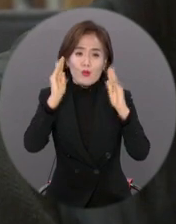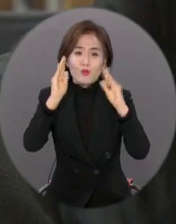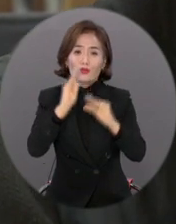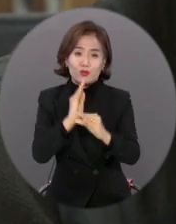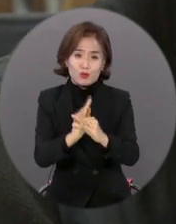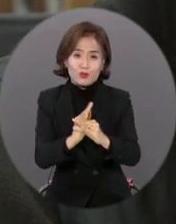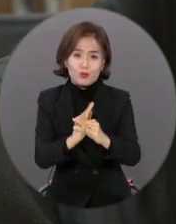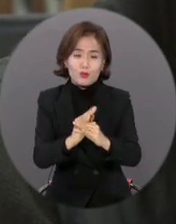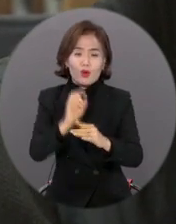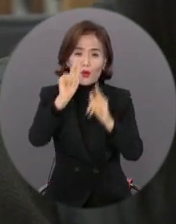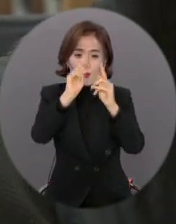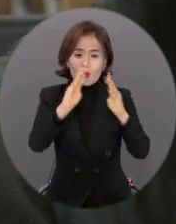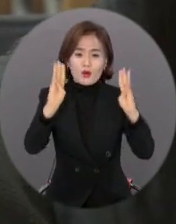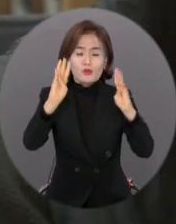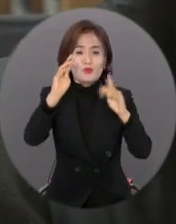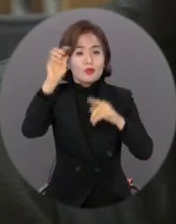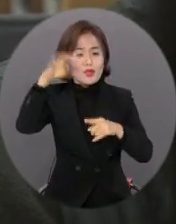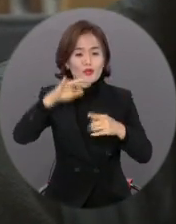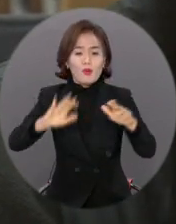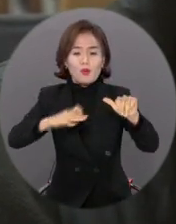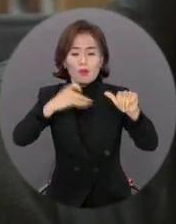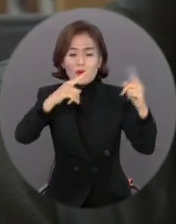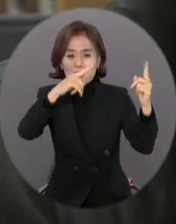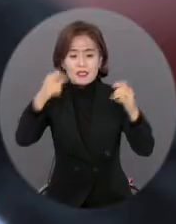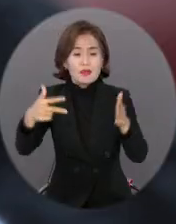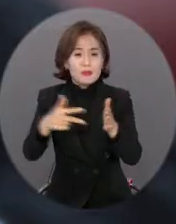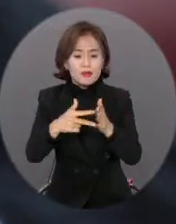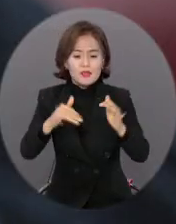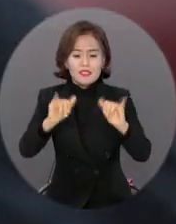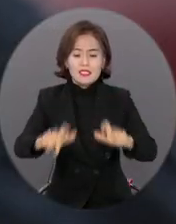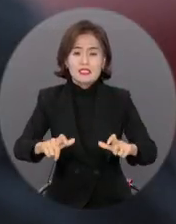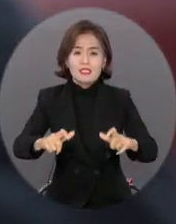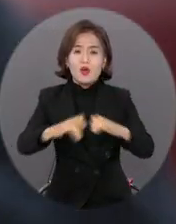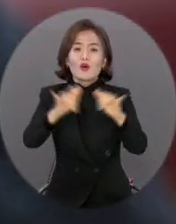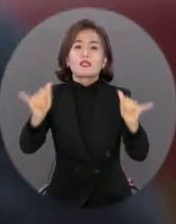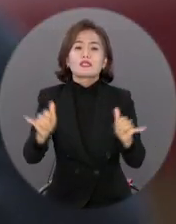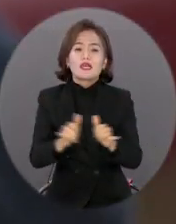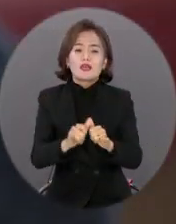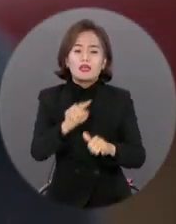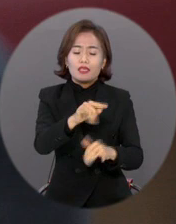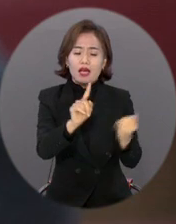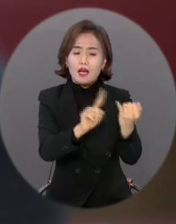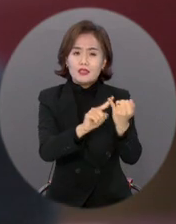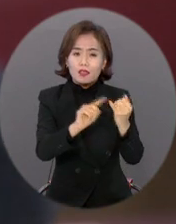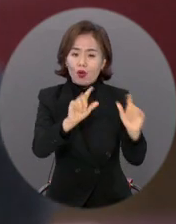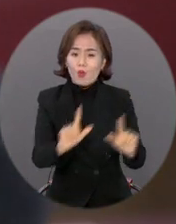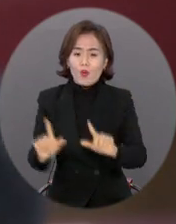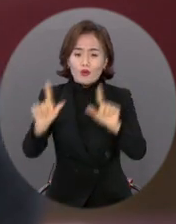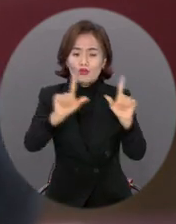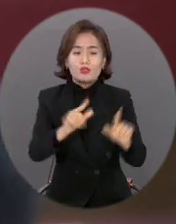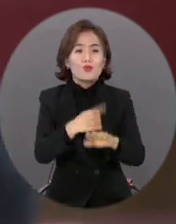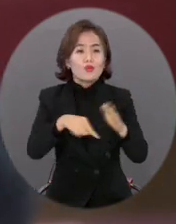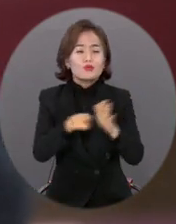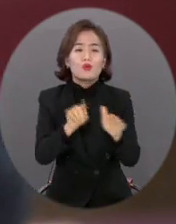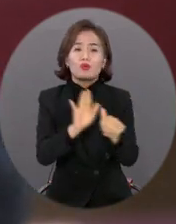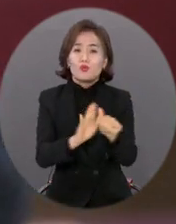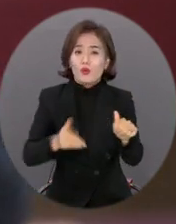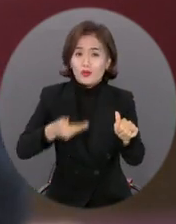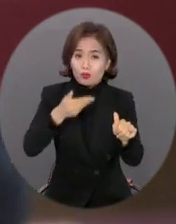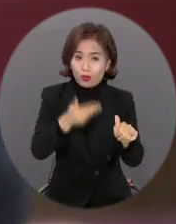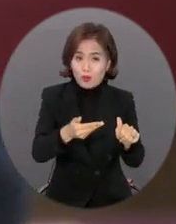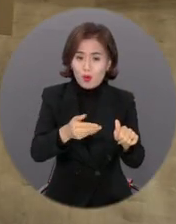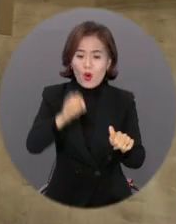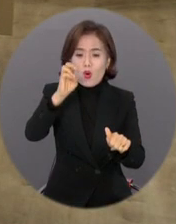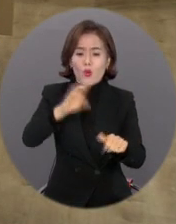있습니다. 광주대학교와 5.18 기념재단 등 지역사회가 학생이 광주에 정착하는 데 도움을 줬고, 이 소식은